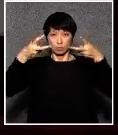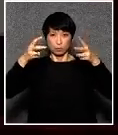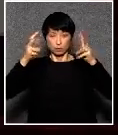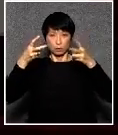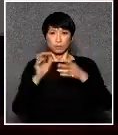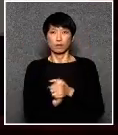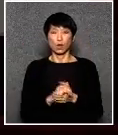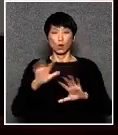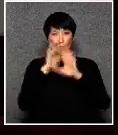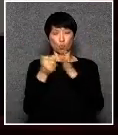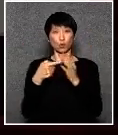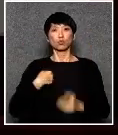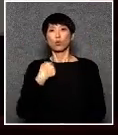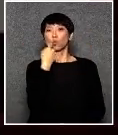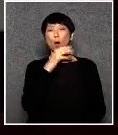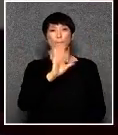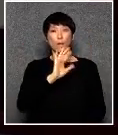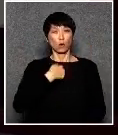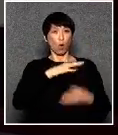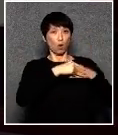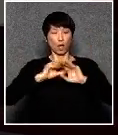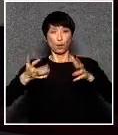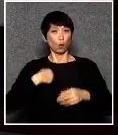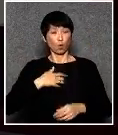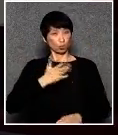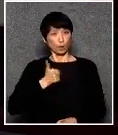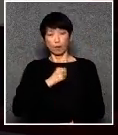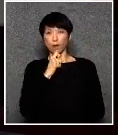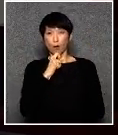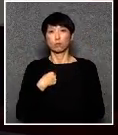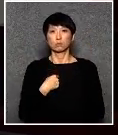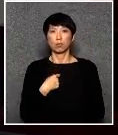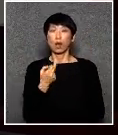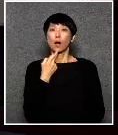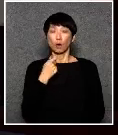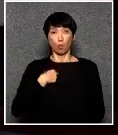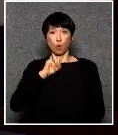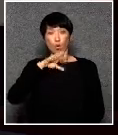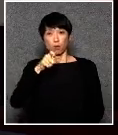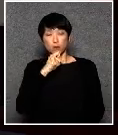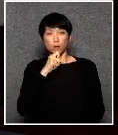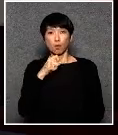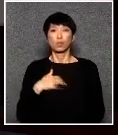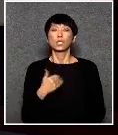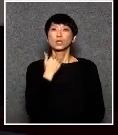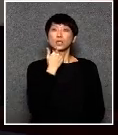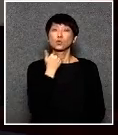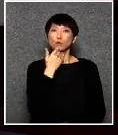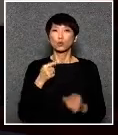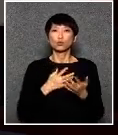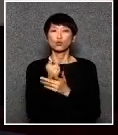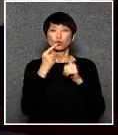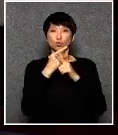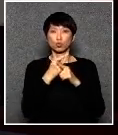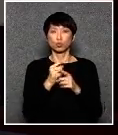冇講晒嘅，你唔好話我拉布，我有準備嘅，阿哥，我係講申訴專員公署，我